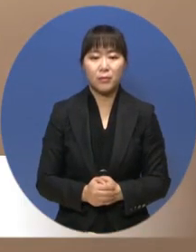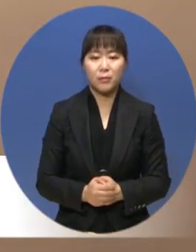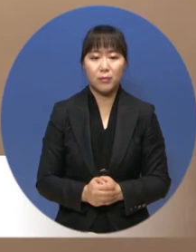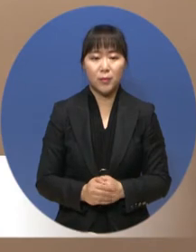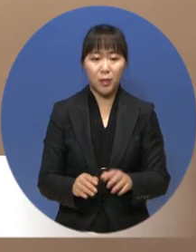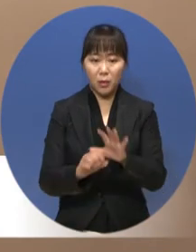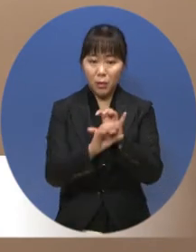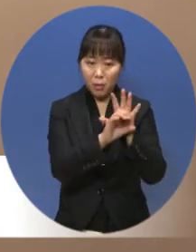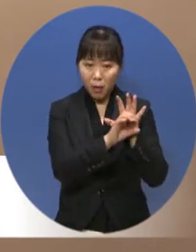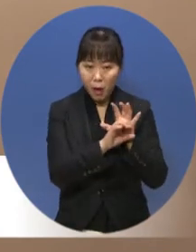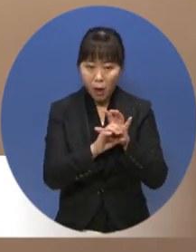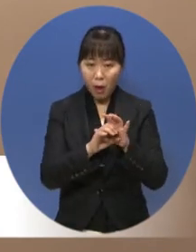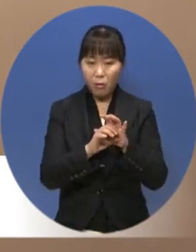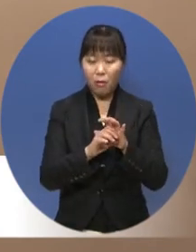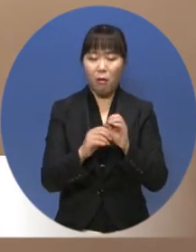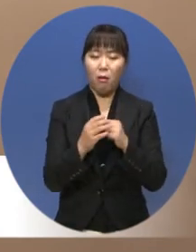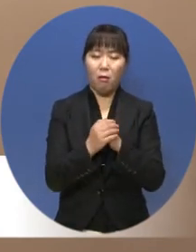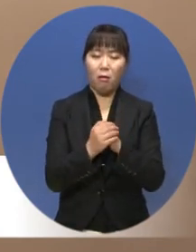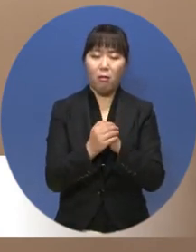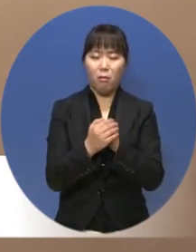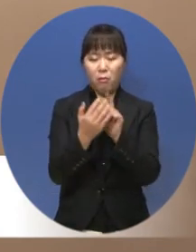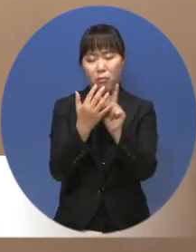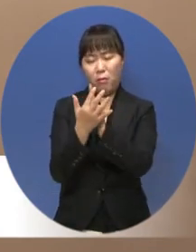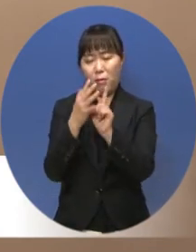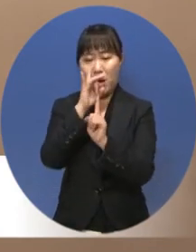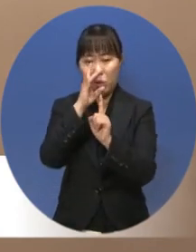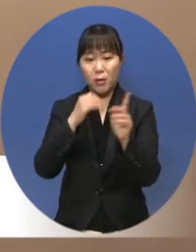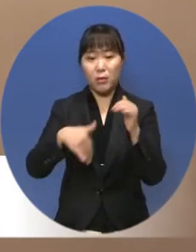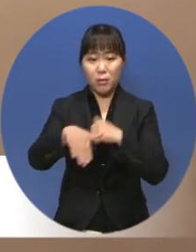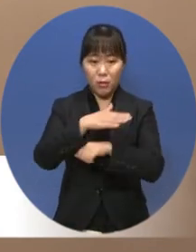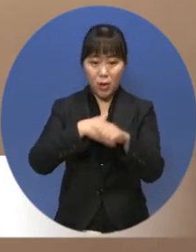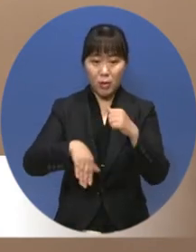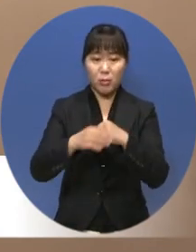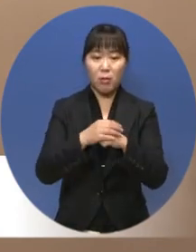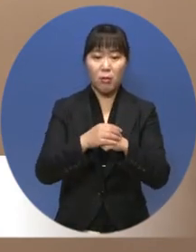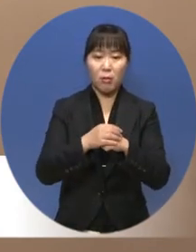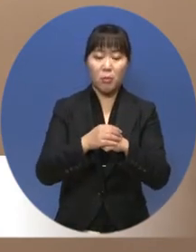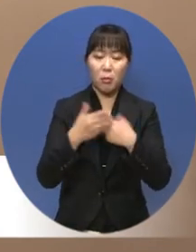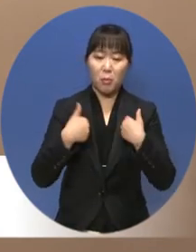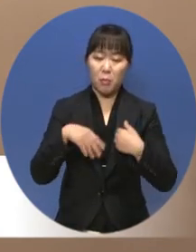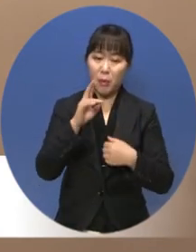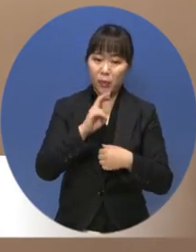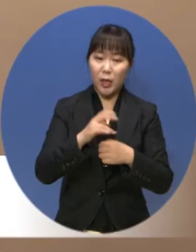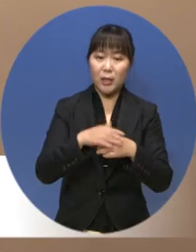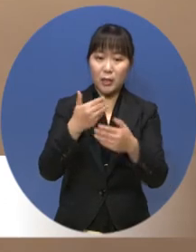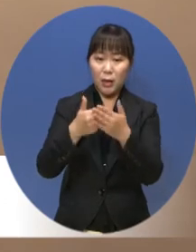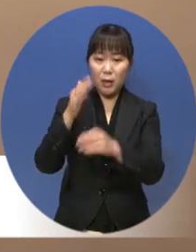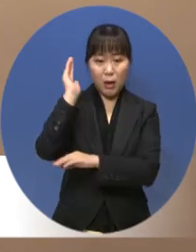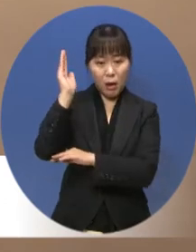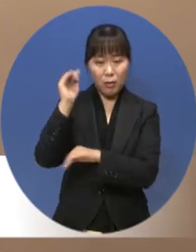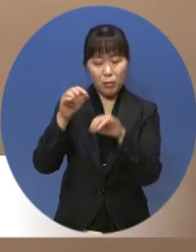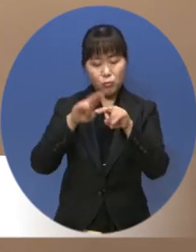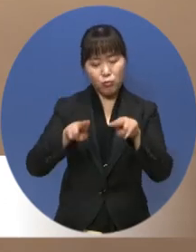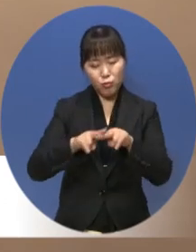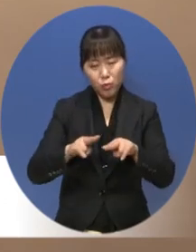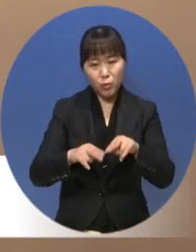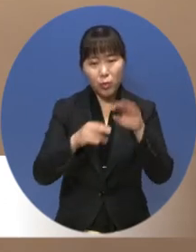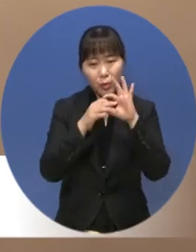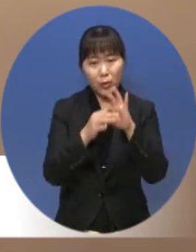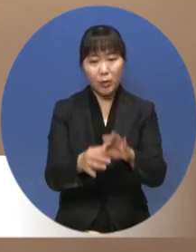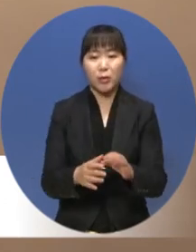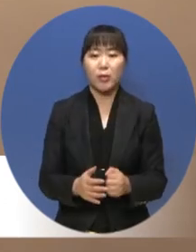코로나19로 비대면 사회가 계속되면서 클래식 콘서트나 작가 강연 등은 계속